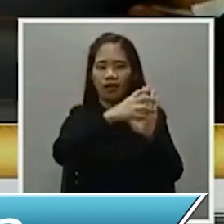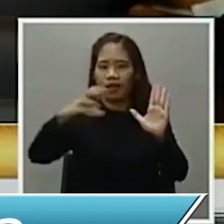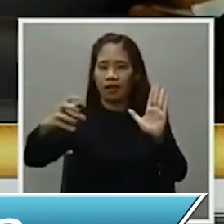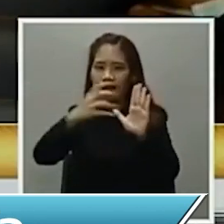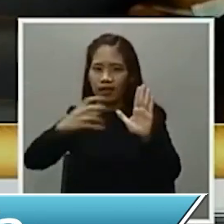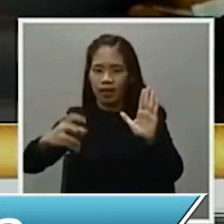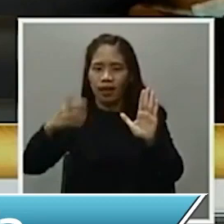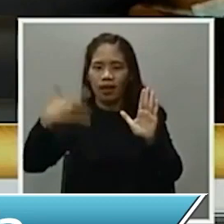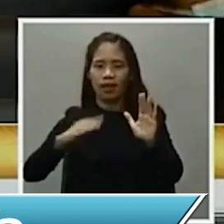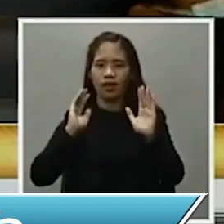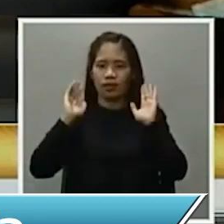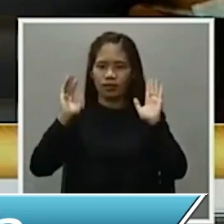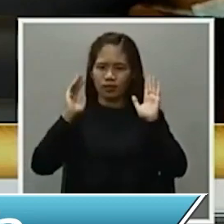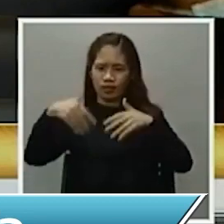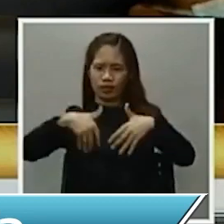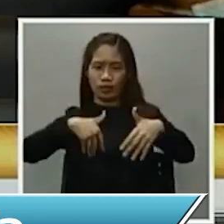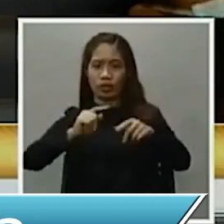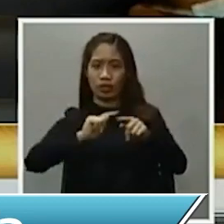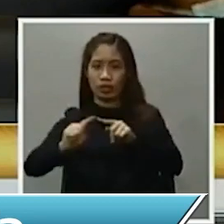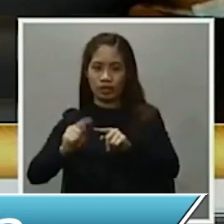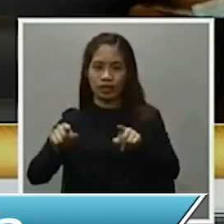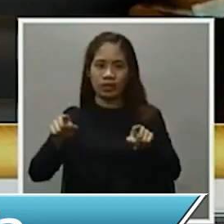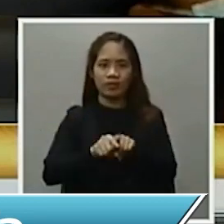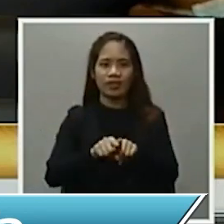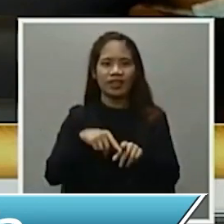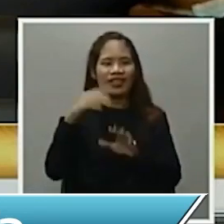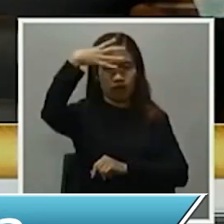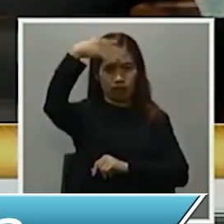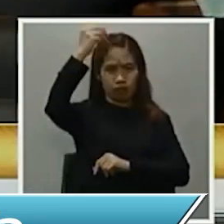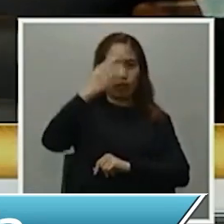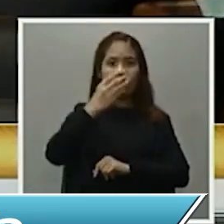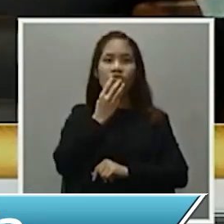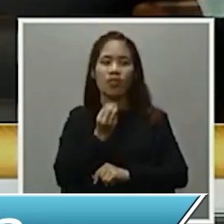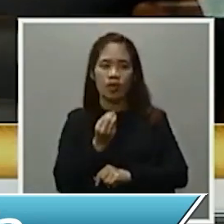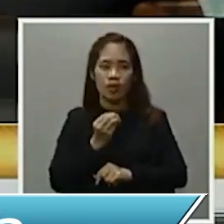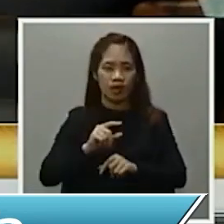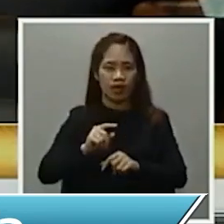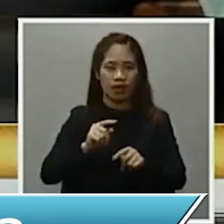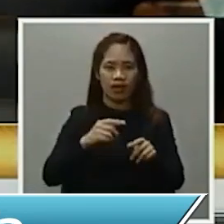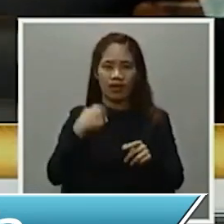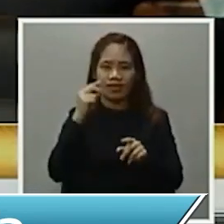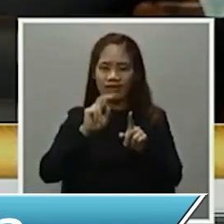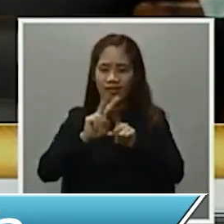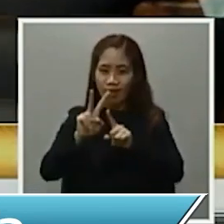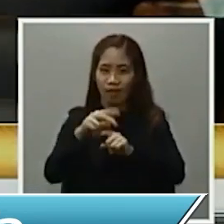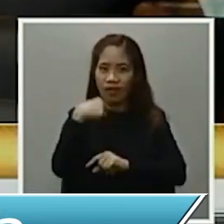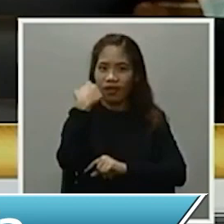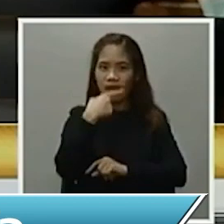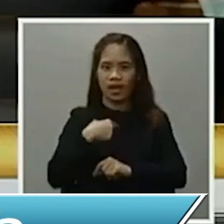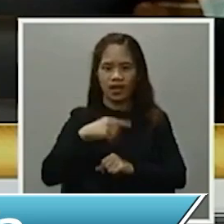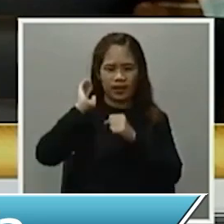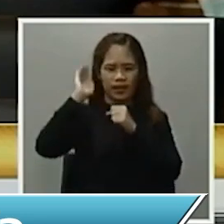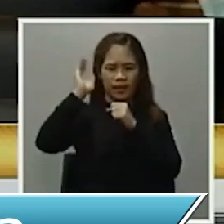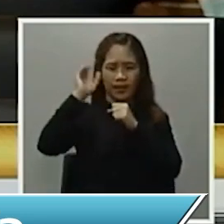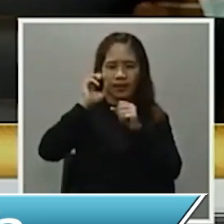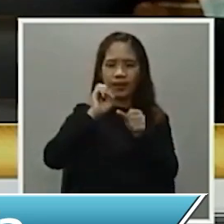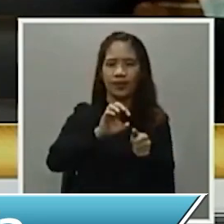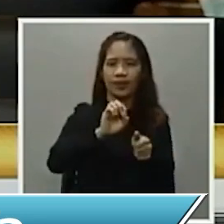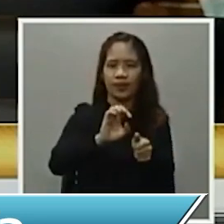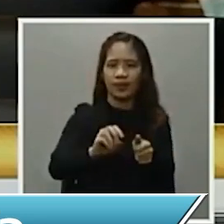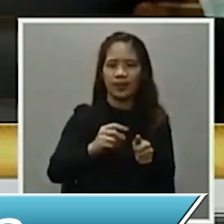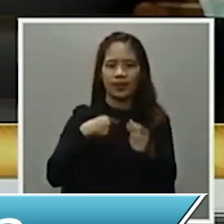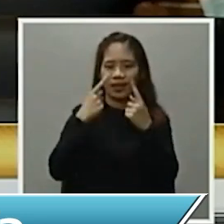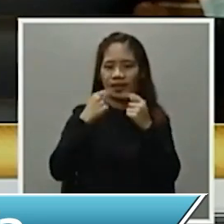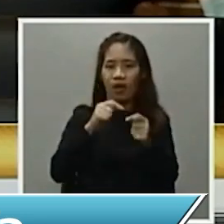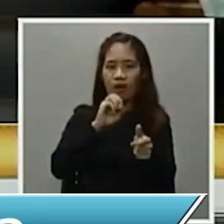มาลุมด่าเหมือนกับพฤติกรรมการล่าแม่มดในยุคกลางประชาชนคนไหนแสดงความคิดเห็นหน่อยตอบคอมเมน